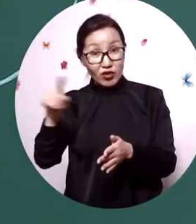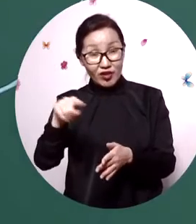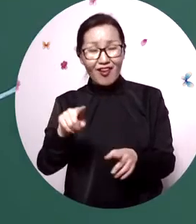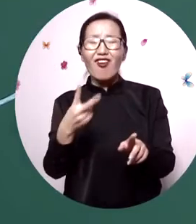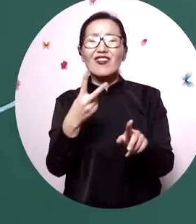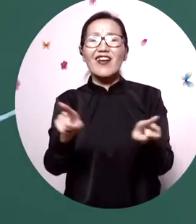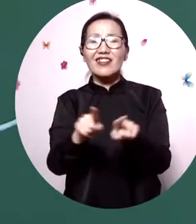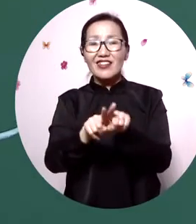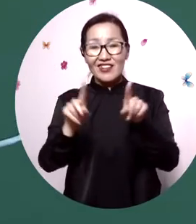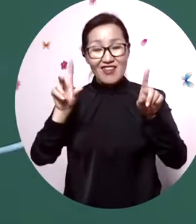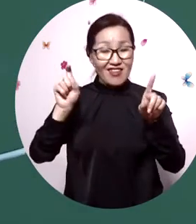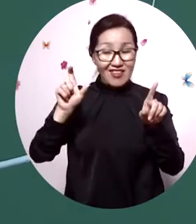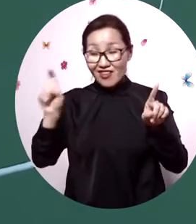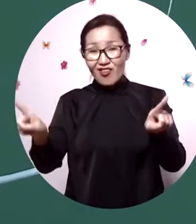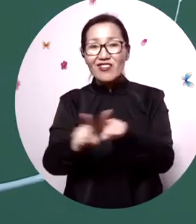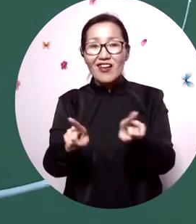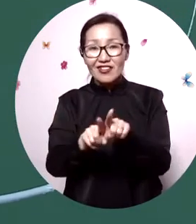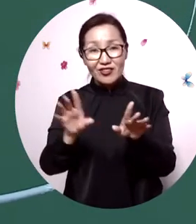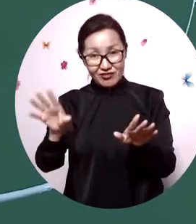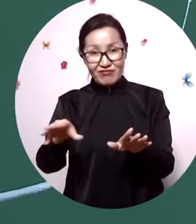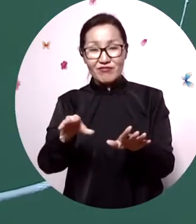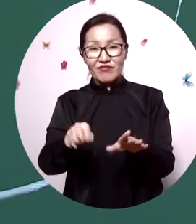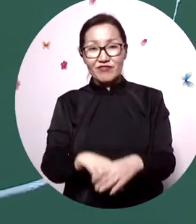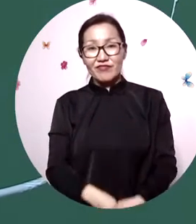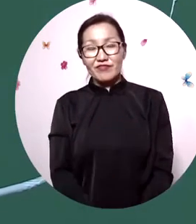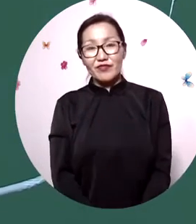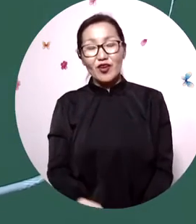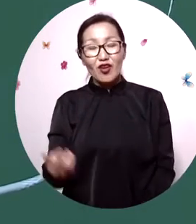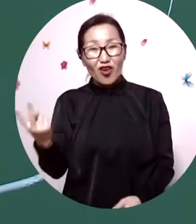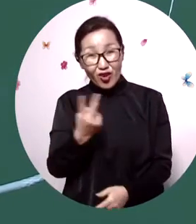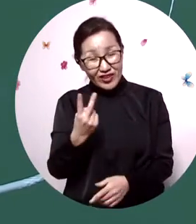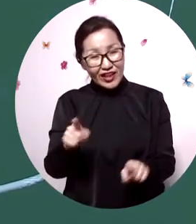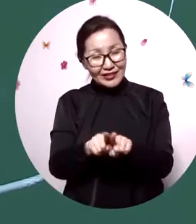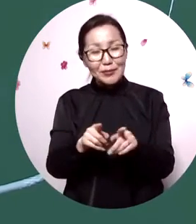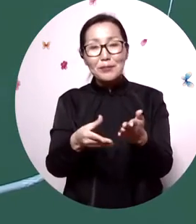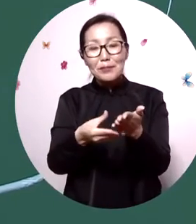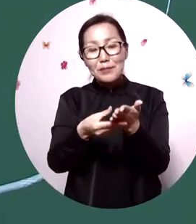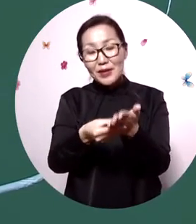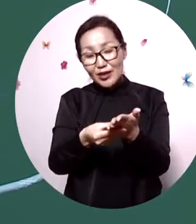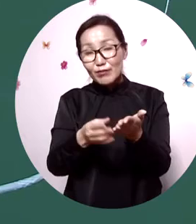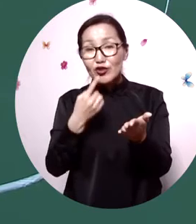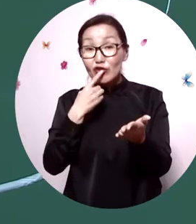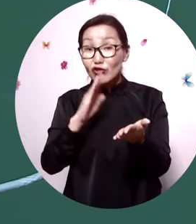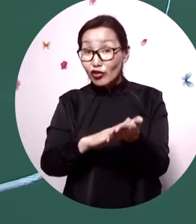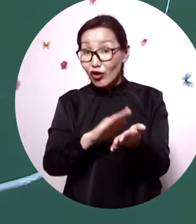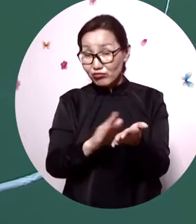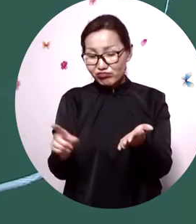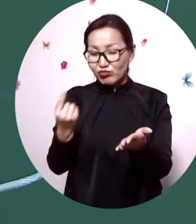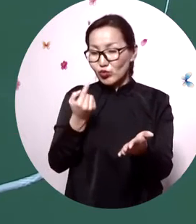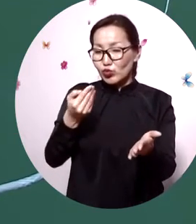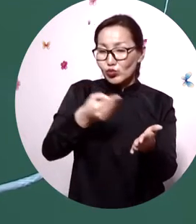Энэ хоёр их маань хоёулаа ойлгомжтой. Мөн хоёулаа баримт нотолгоо дээр